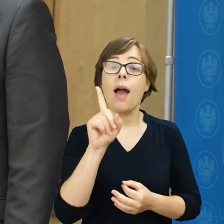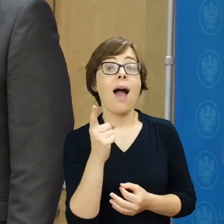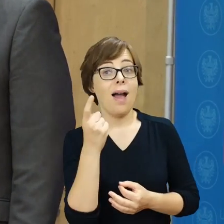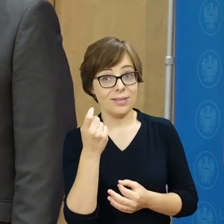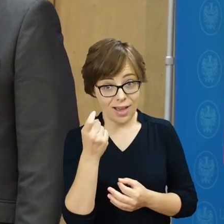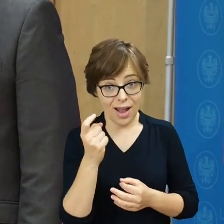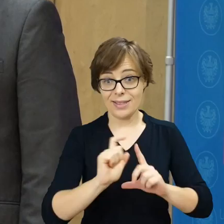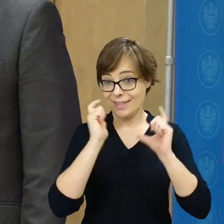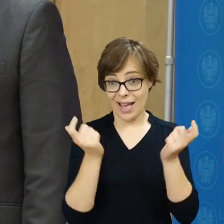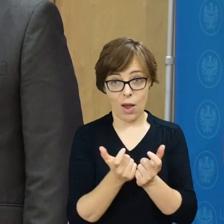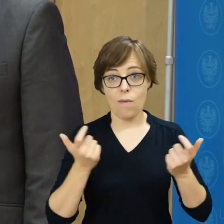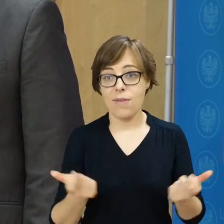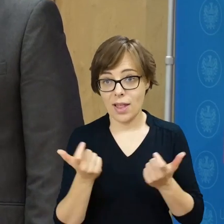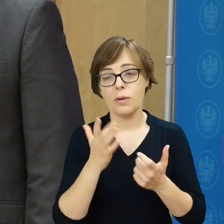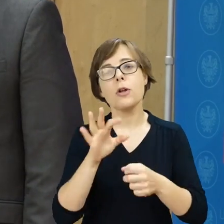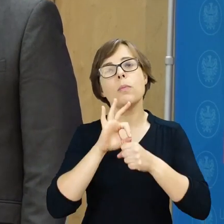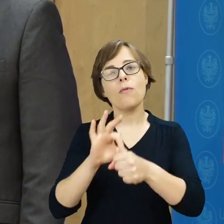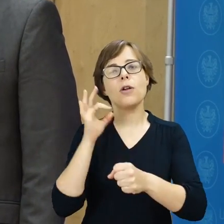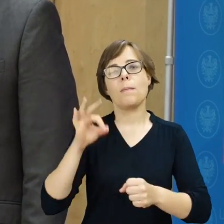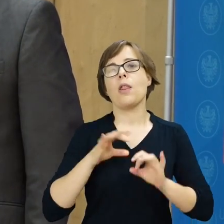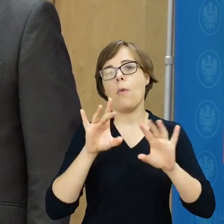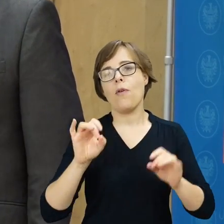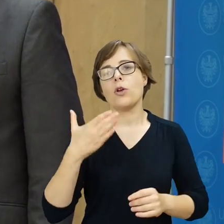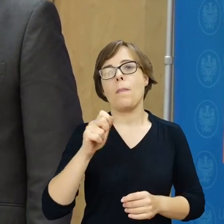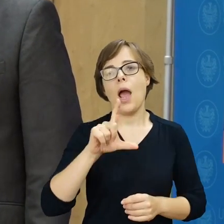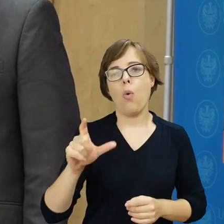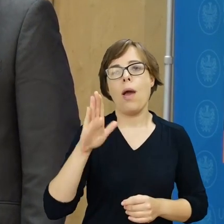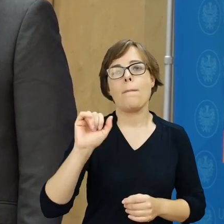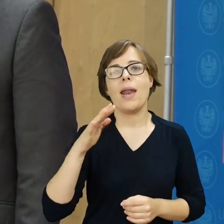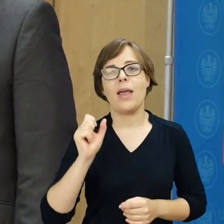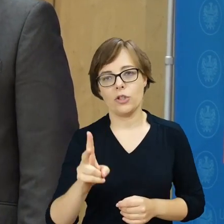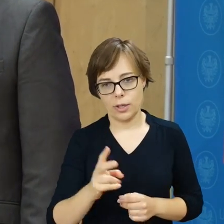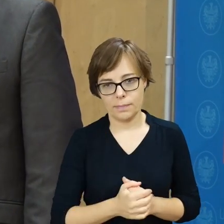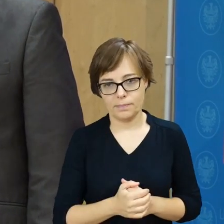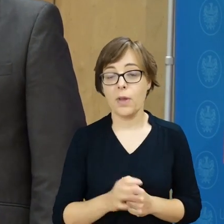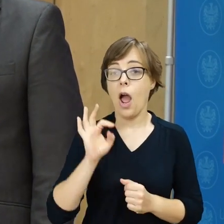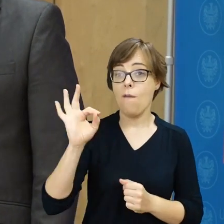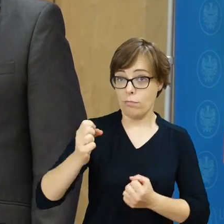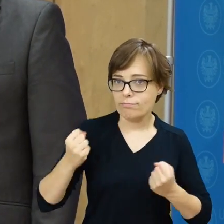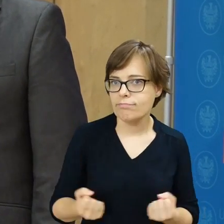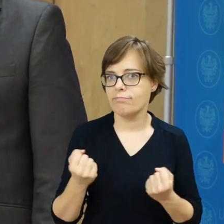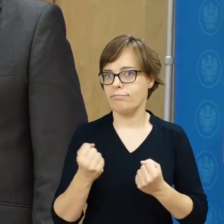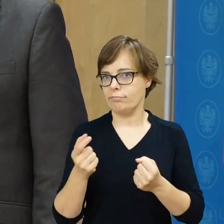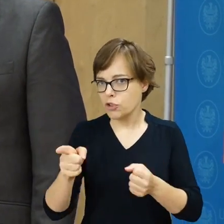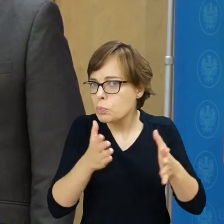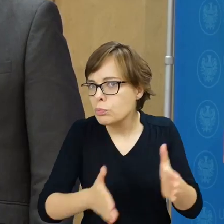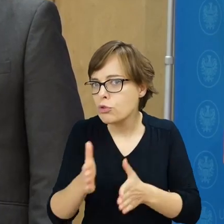prowadzenie całego wydarzenia panu profesorowi Michałowi Bernaczykowi, za którego zaangażowanie w przygotowanie